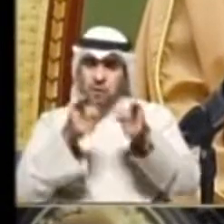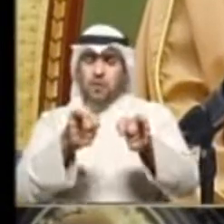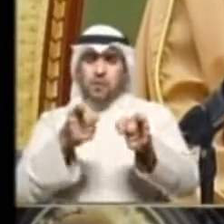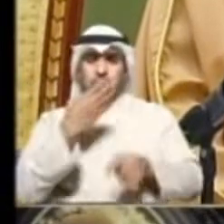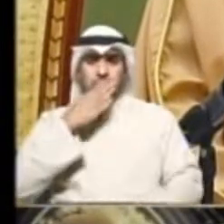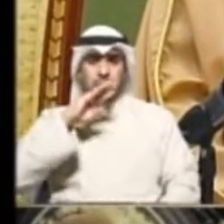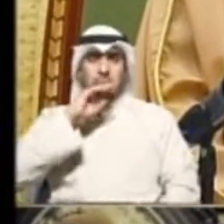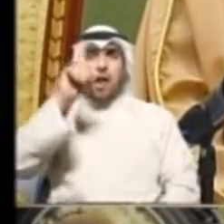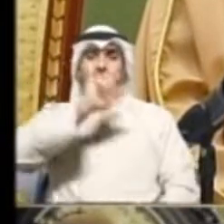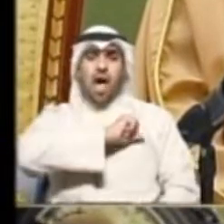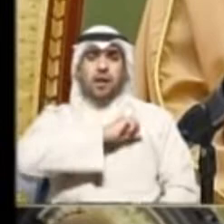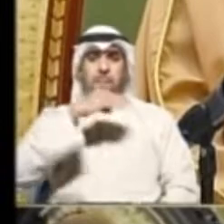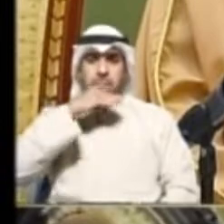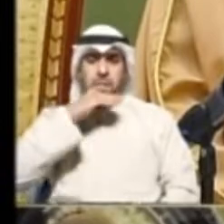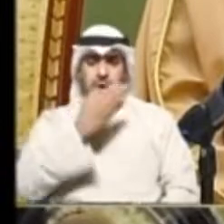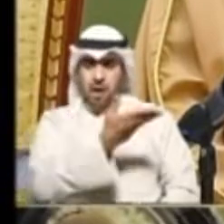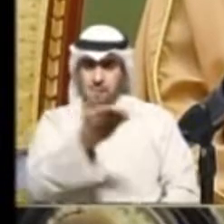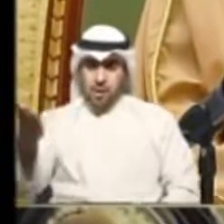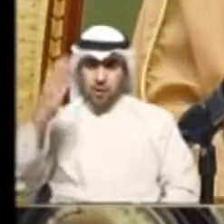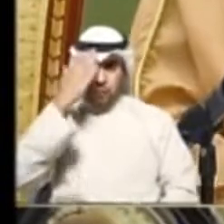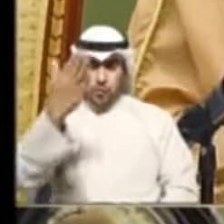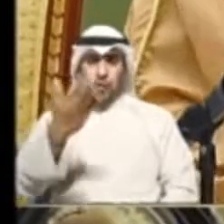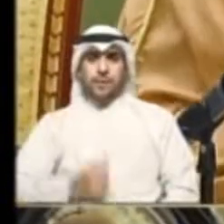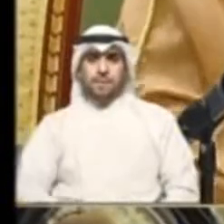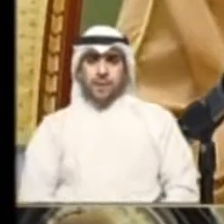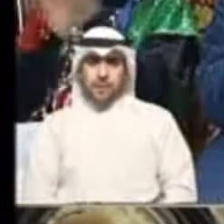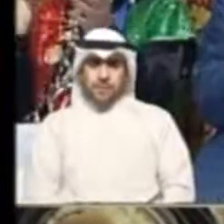الله آباءكم، وشكرا جميعا.